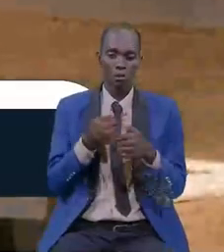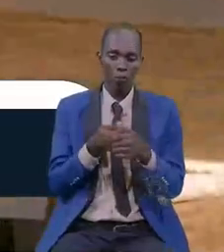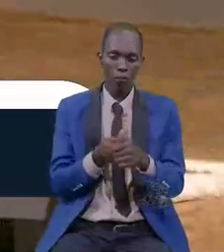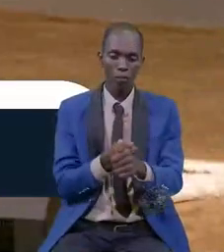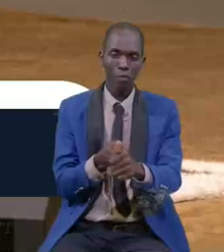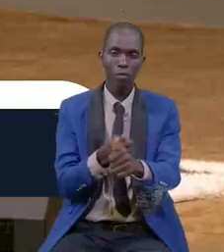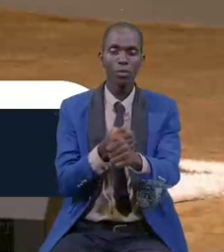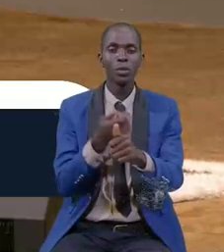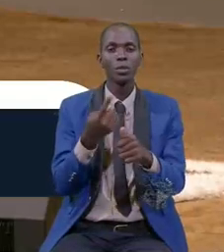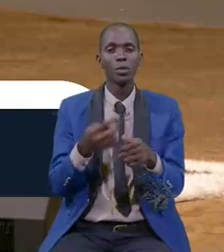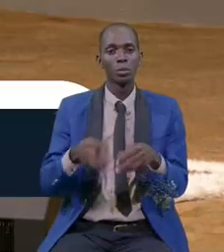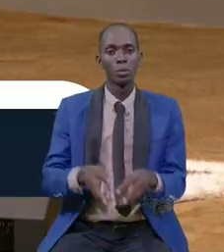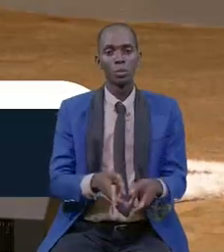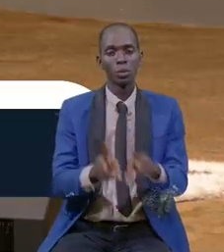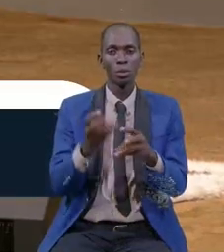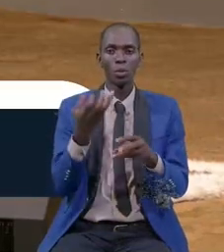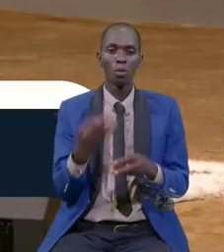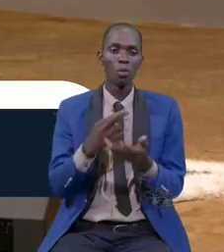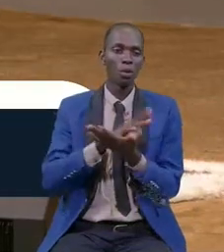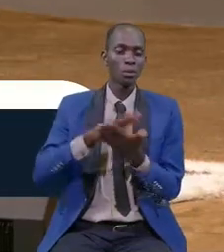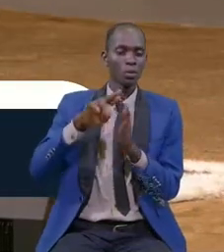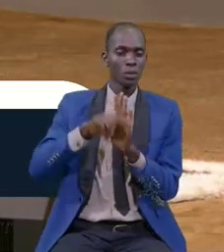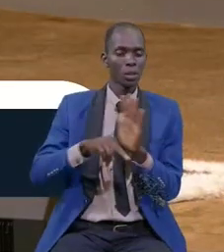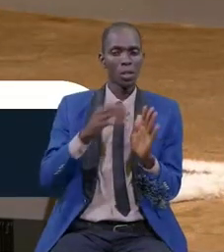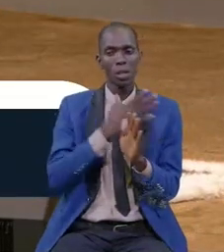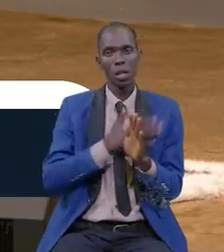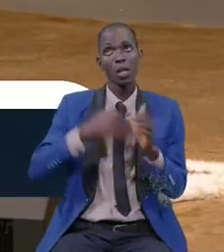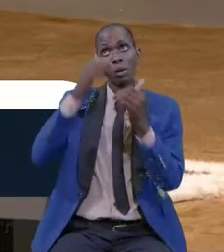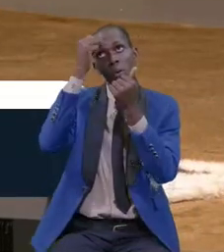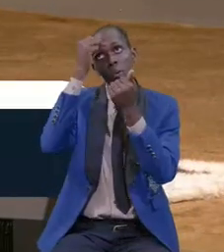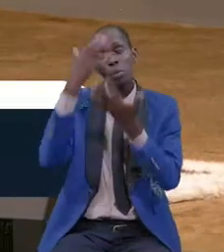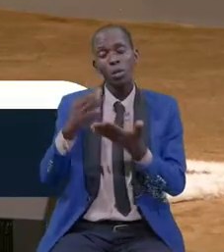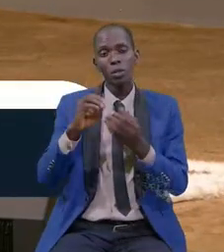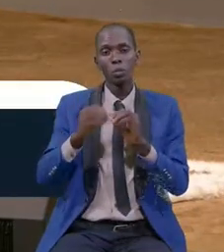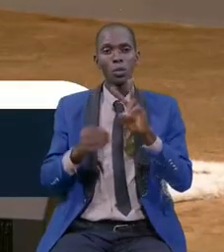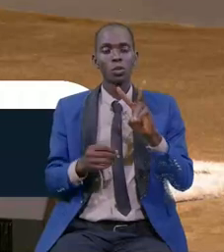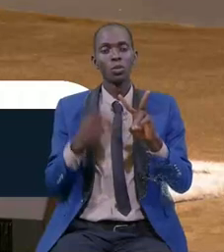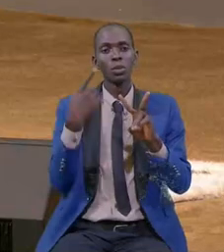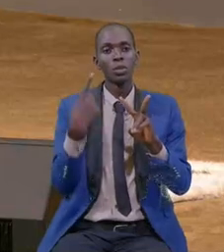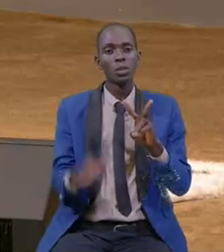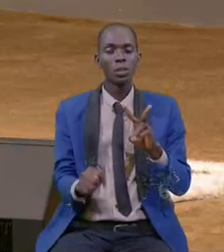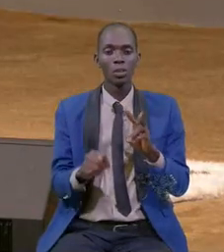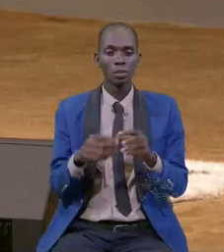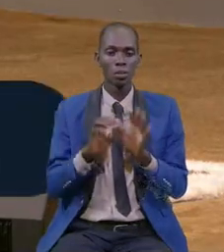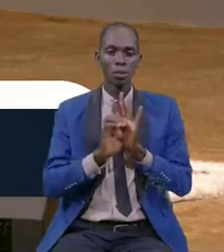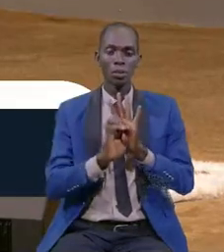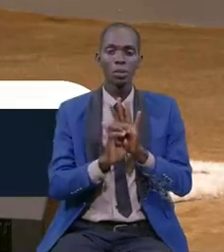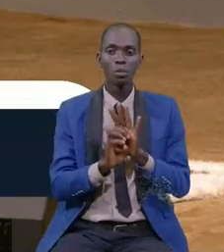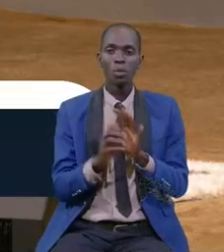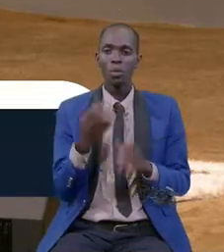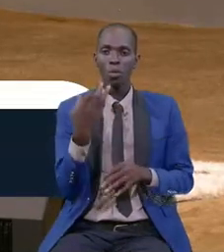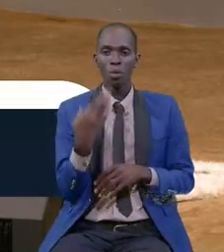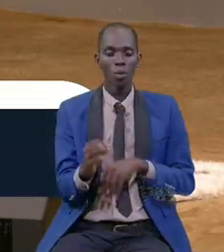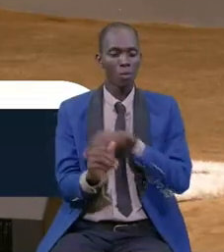chemin de la justice et de l'obéissance numéro 2 sous-titre 2 le modèle de la foi